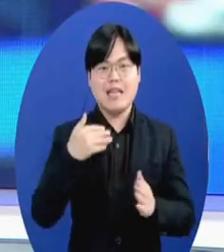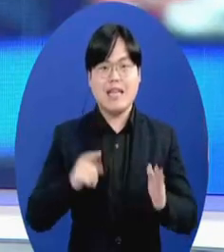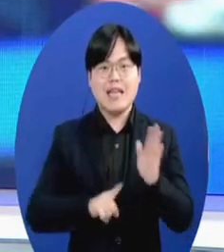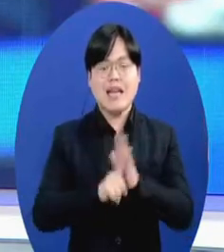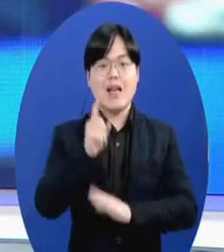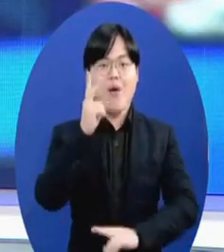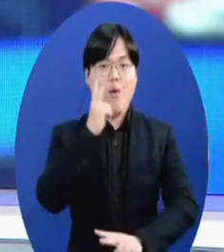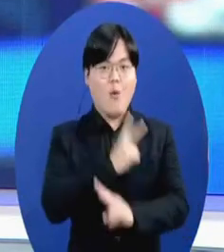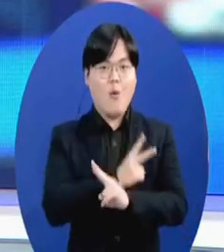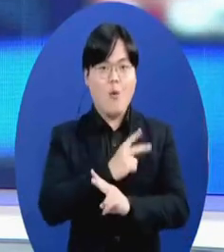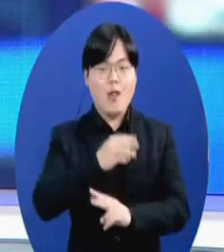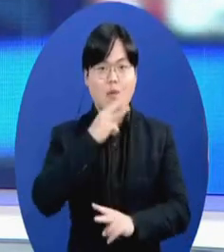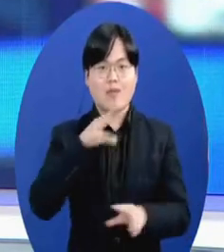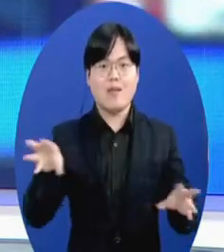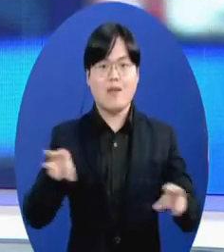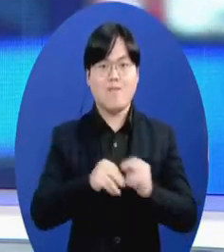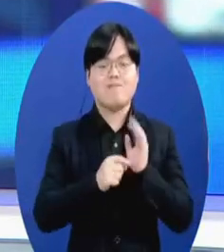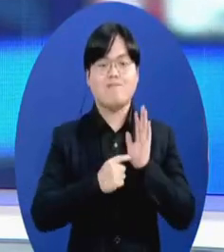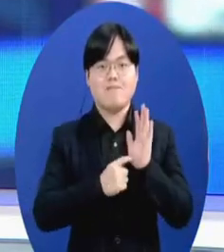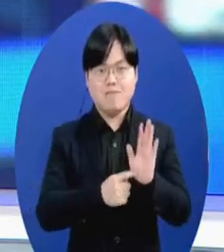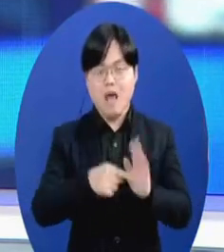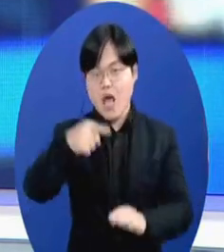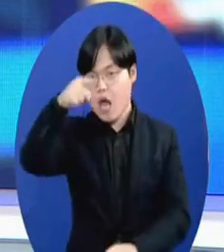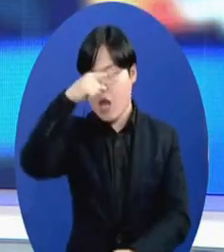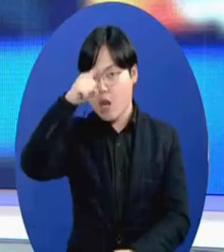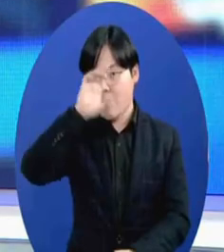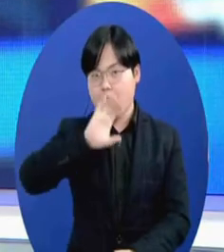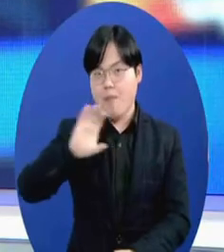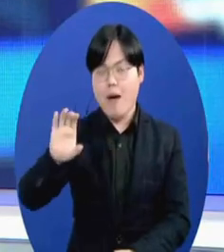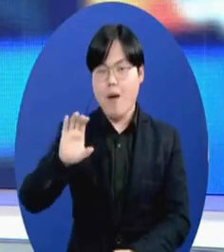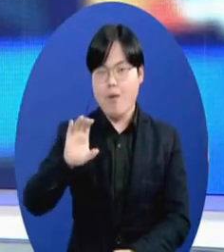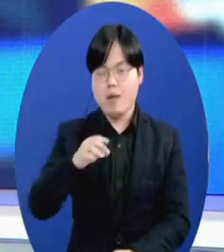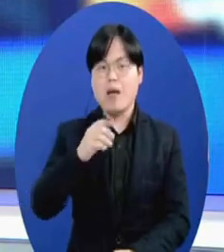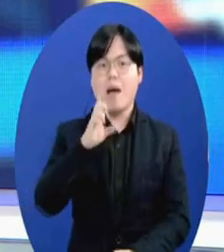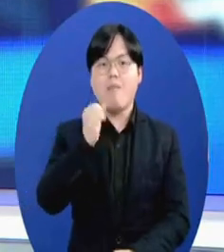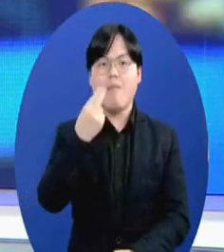журмыг багцлан хүргэхээр бэлтгэлээ. За эрүүл мэндийн салбарын багц хуульд шинжилэл хийгдэж цэцэрлэгийн